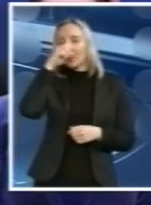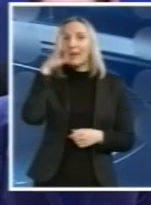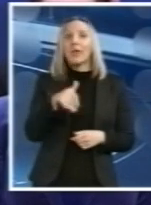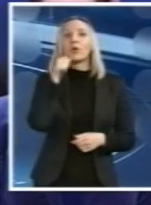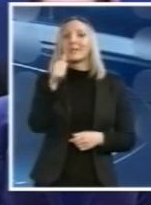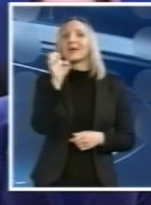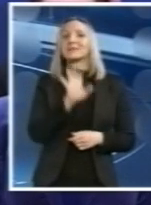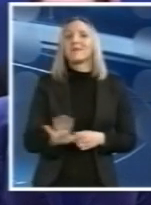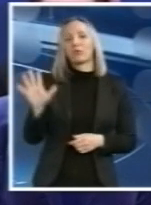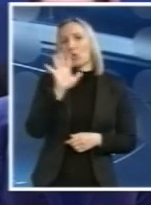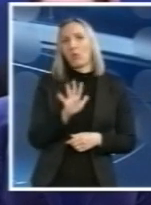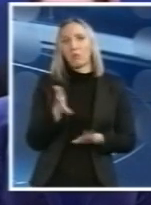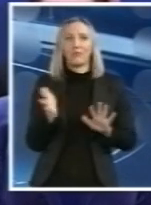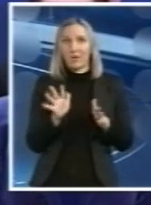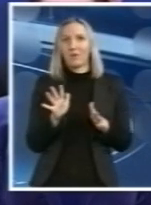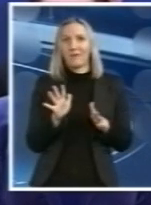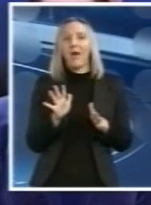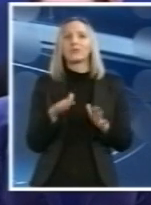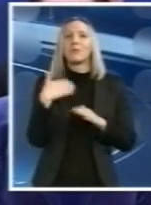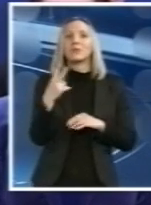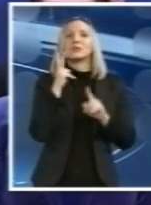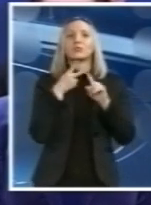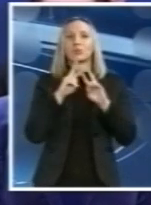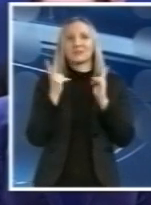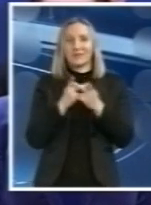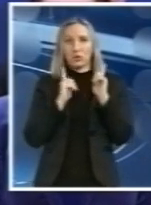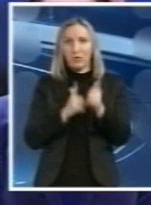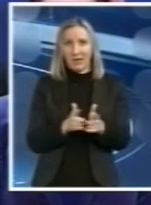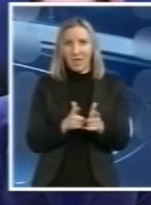za Evropu, verovatno, posle Drugog svetskog rata.